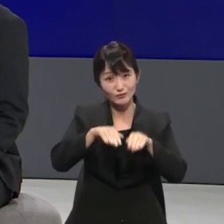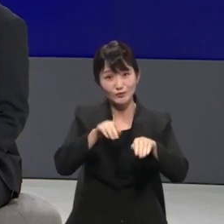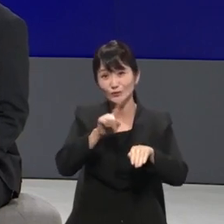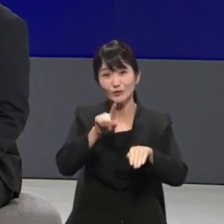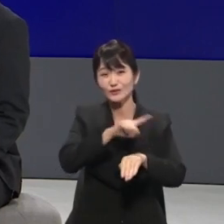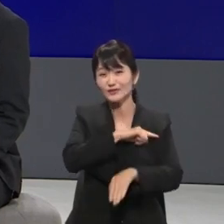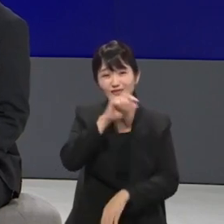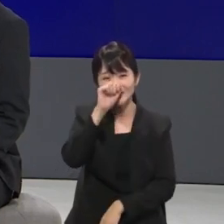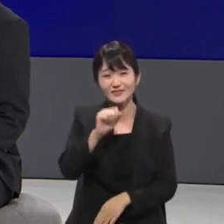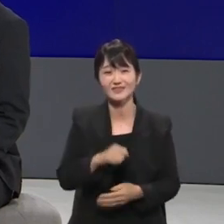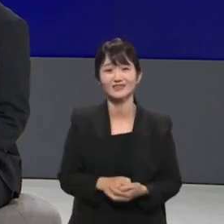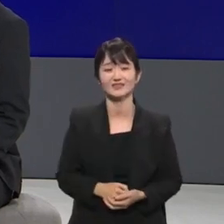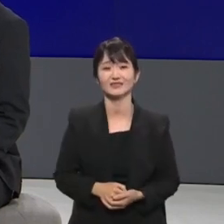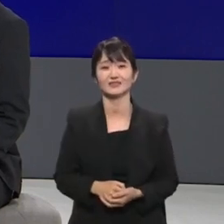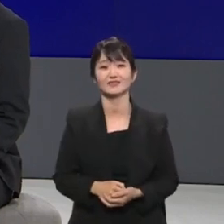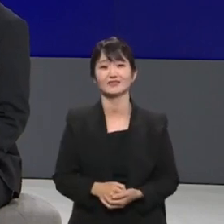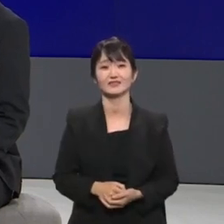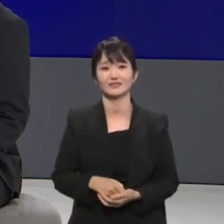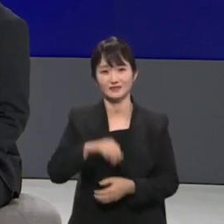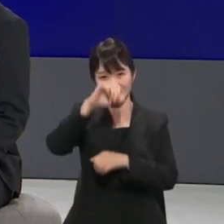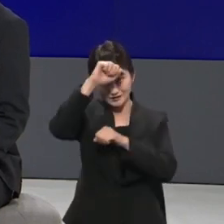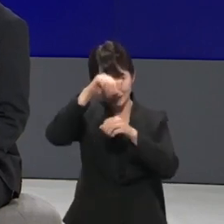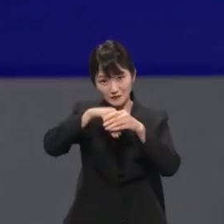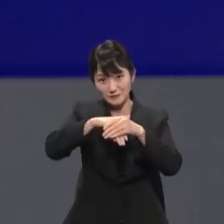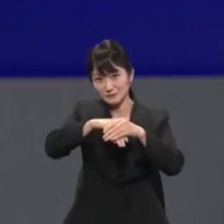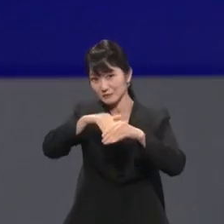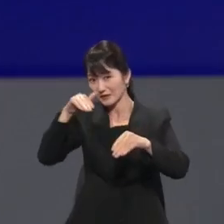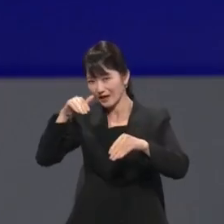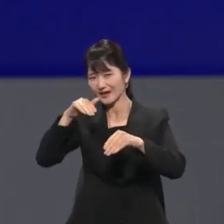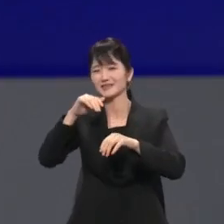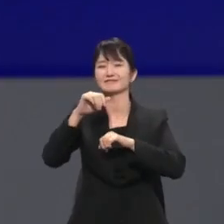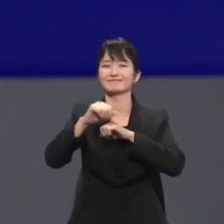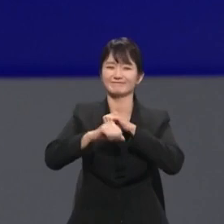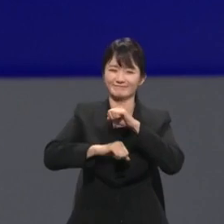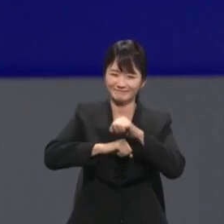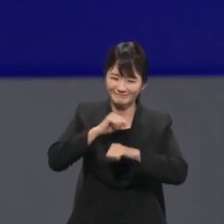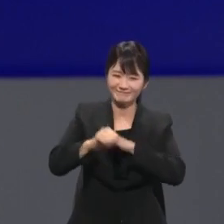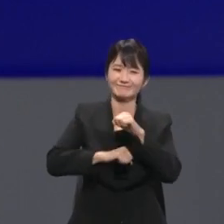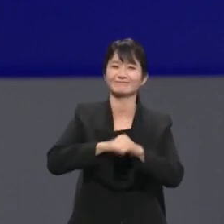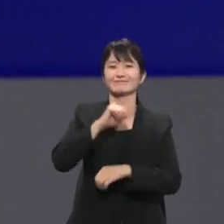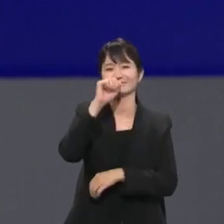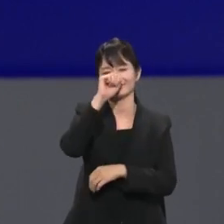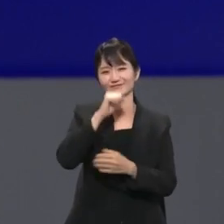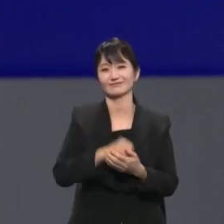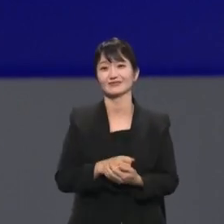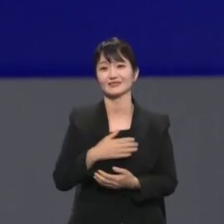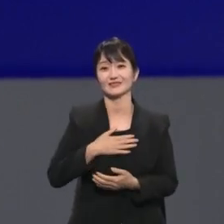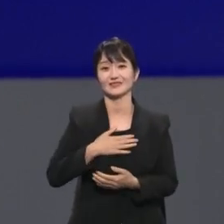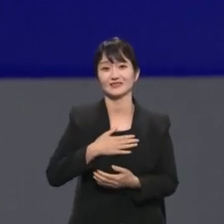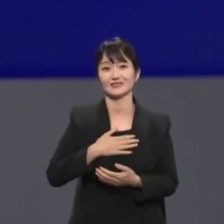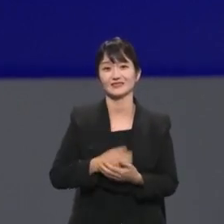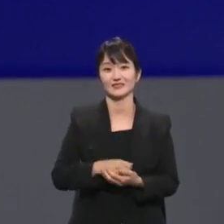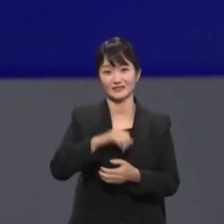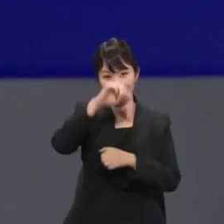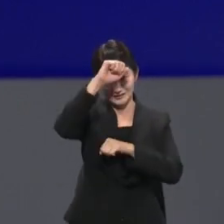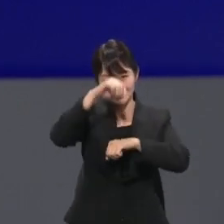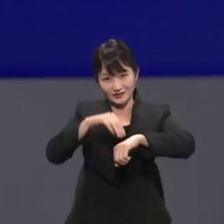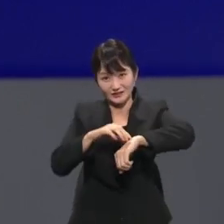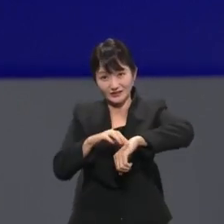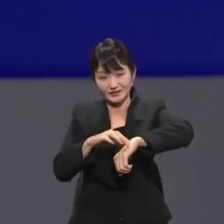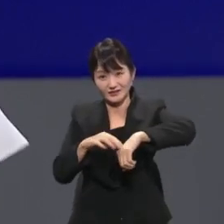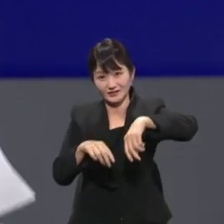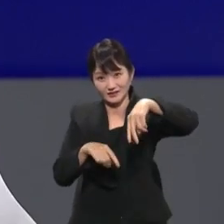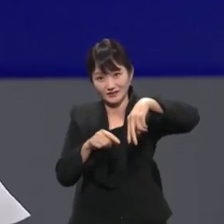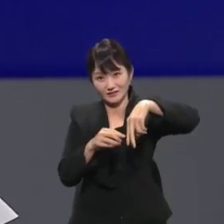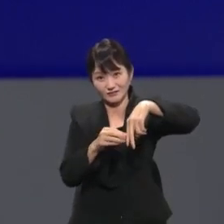좋던가요? 일단 이 신발을 벗는 것에 대한 자유로움이 정말 크더라고요. 네. 제가 다리가 잘 부어가지고 아침에는